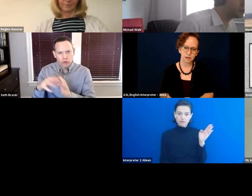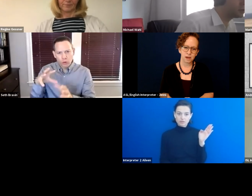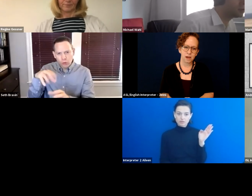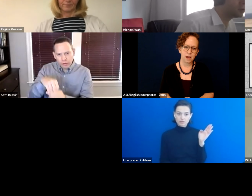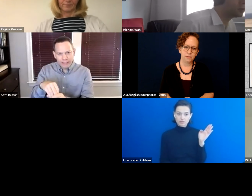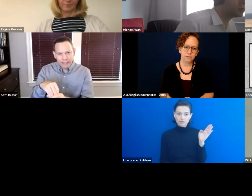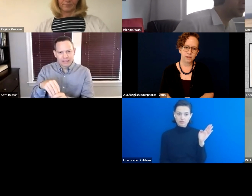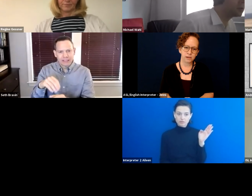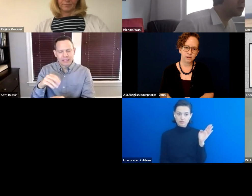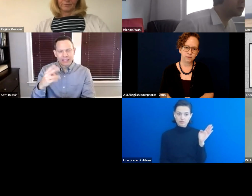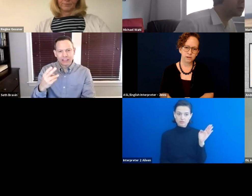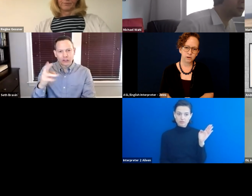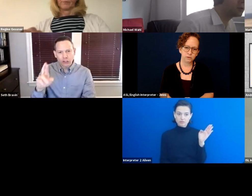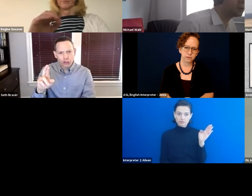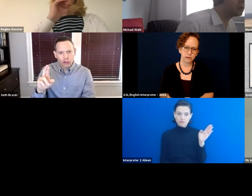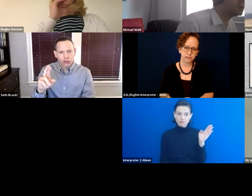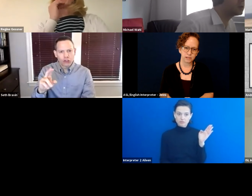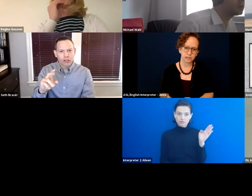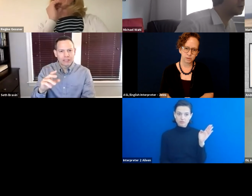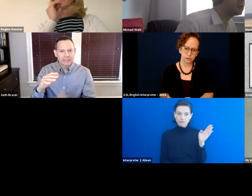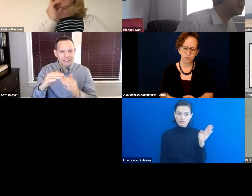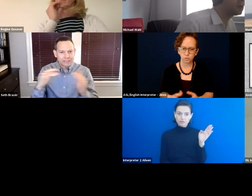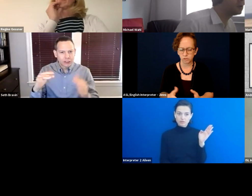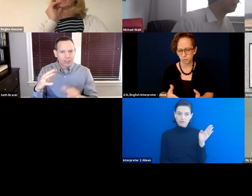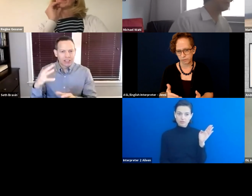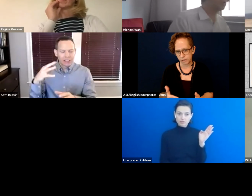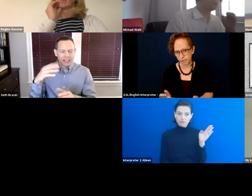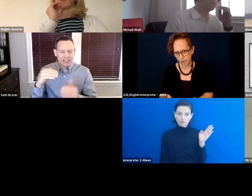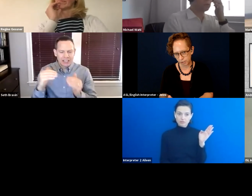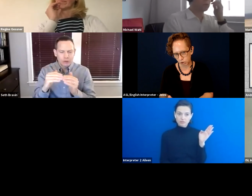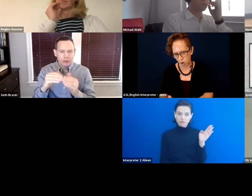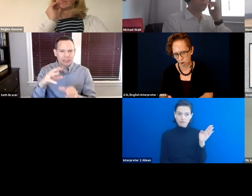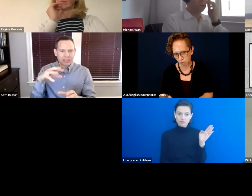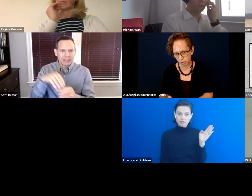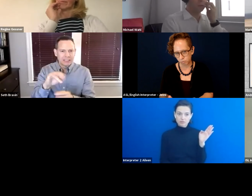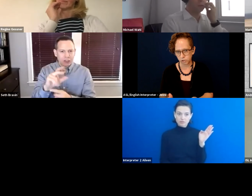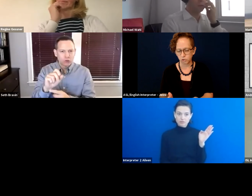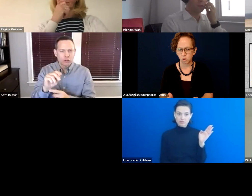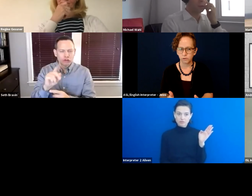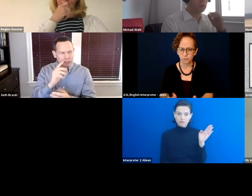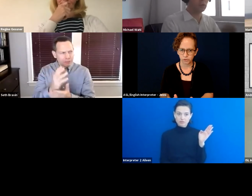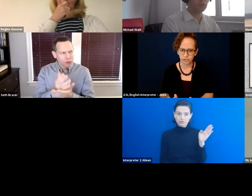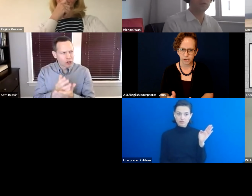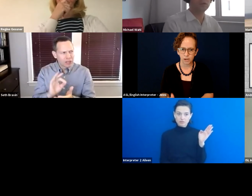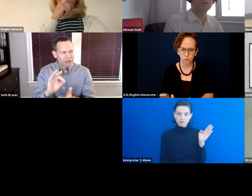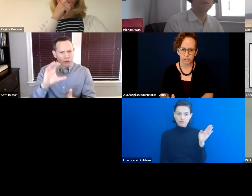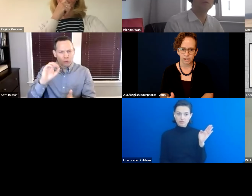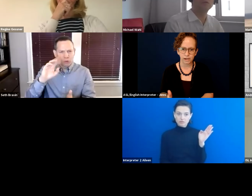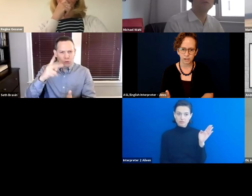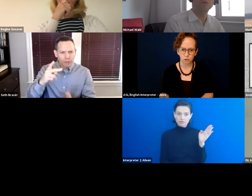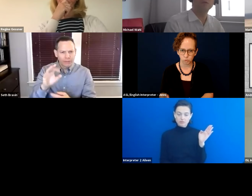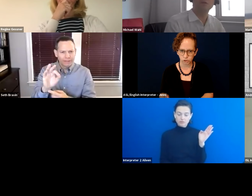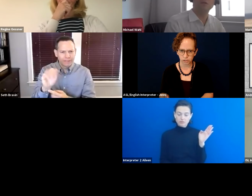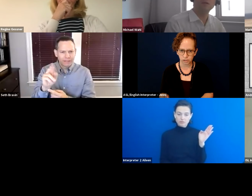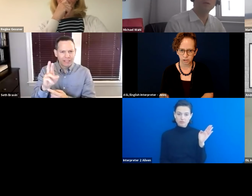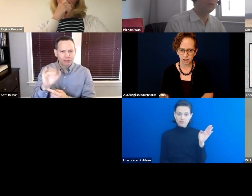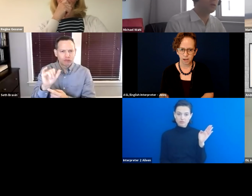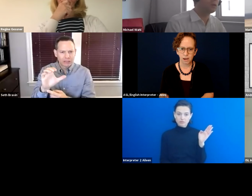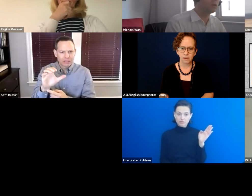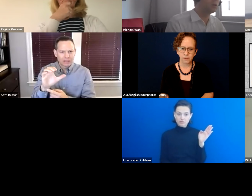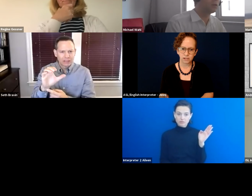services. And then there's an accessibility focus within HR, which is called Diversity, Equity, and